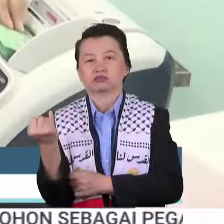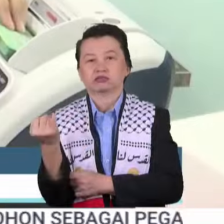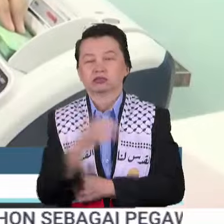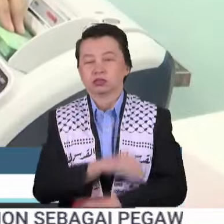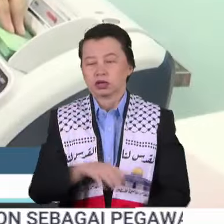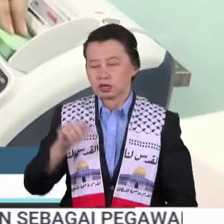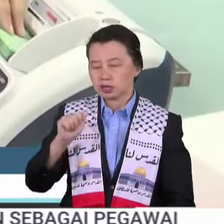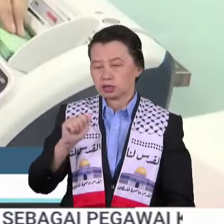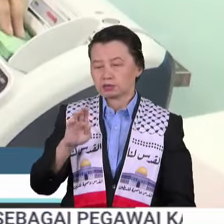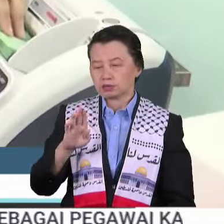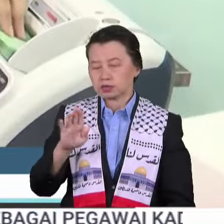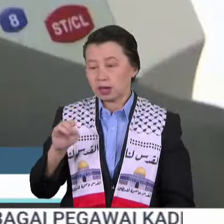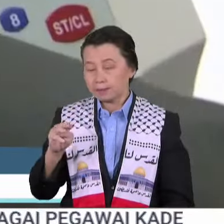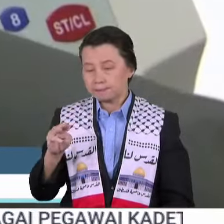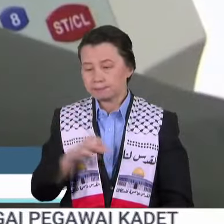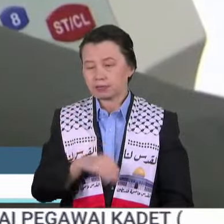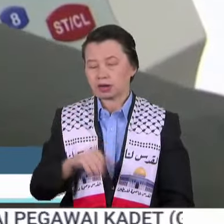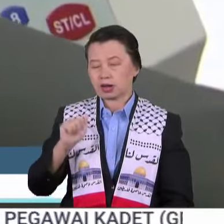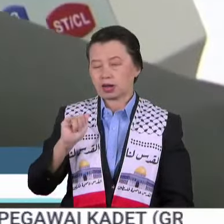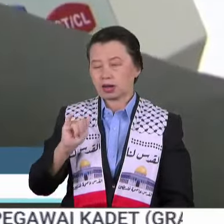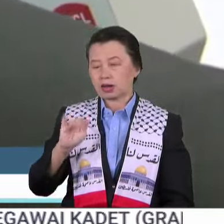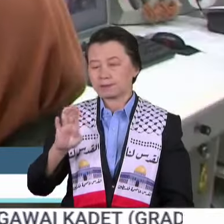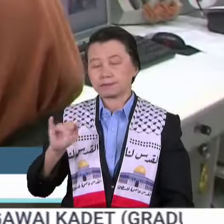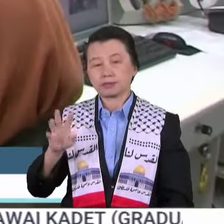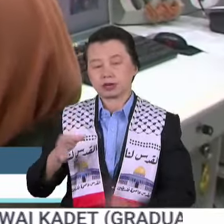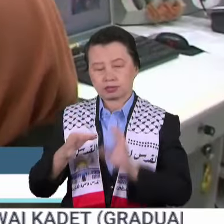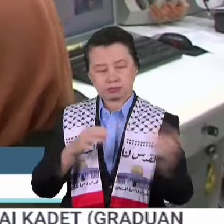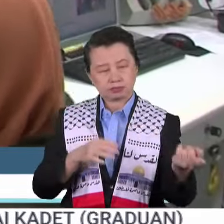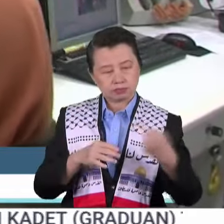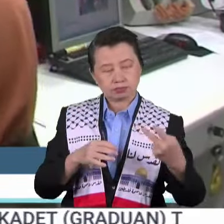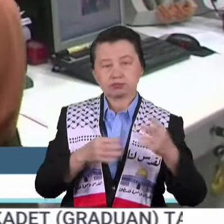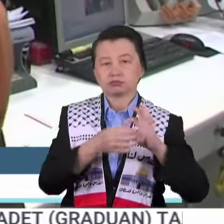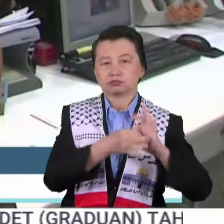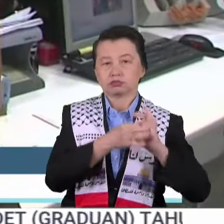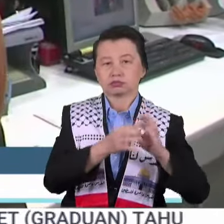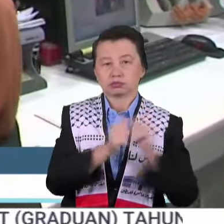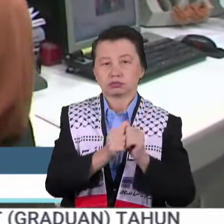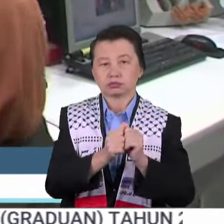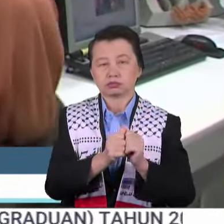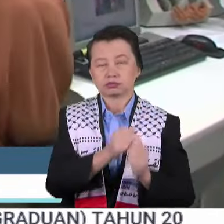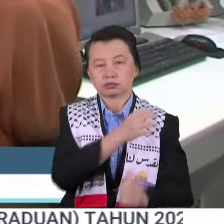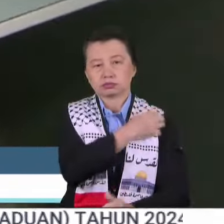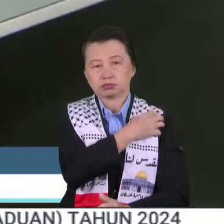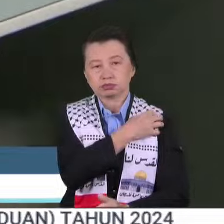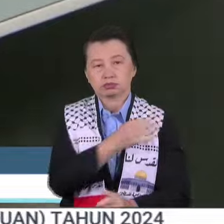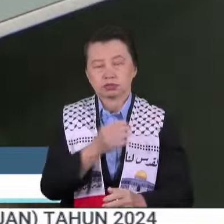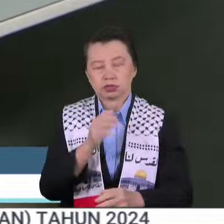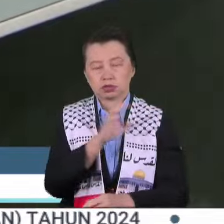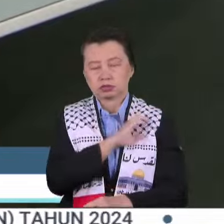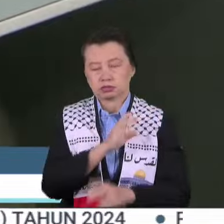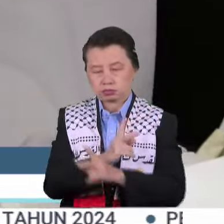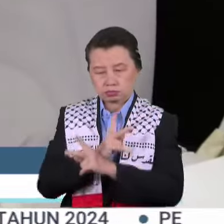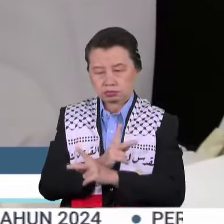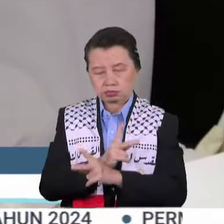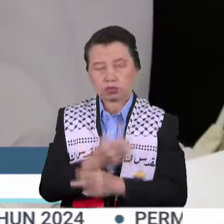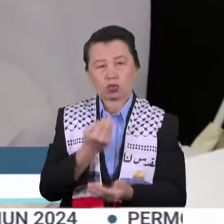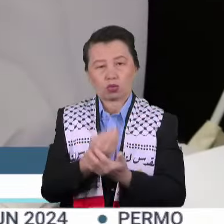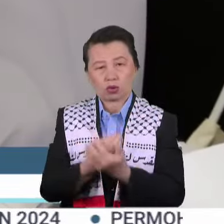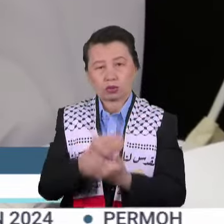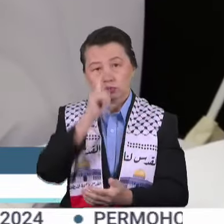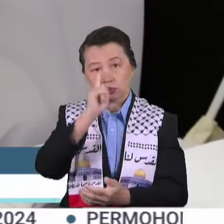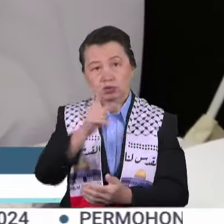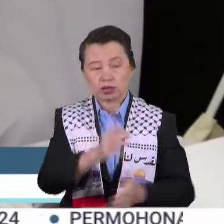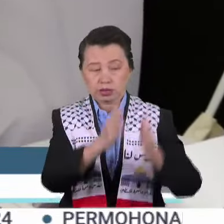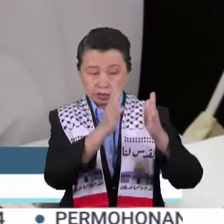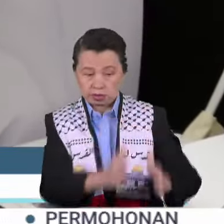dan IBIM akan terus bekerjasama rapat dengan agensi penguatkuasa undang-undang dan pengawal selia kewangan untuk